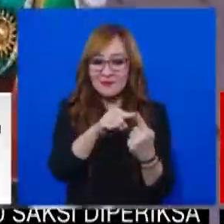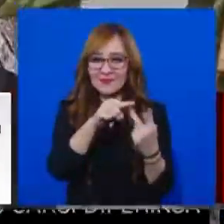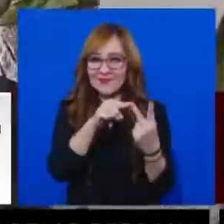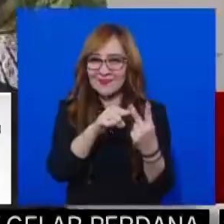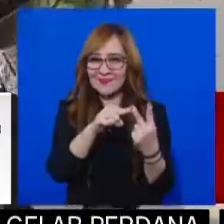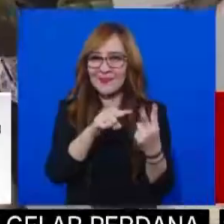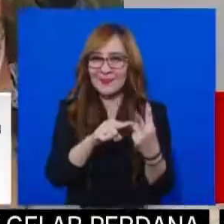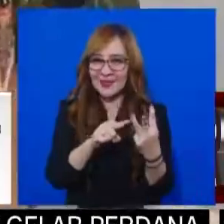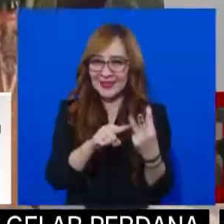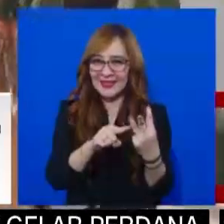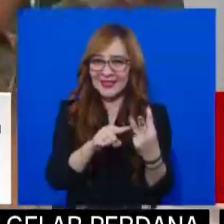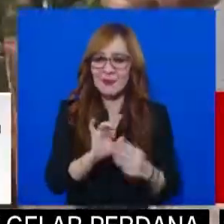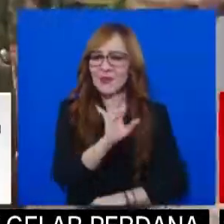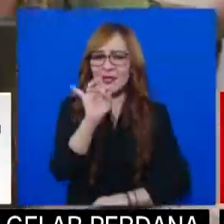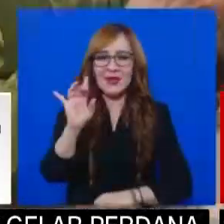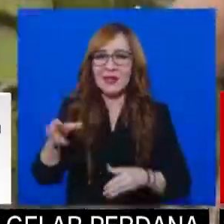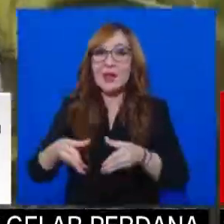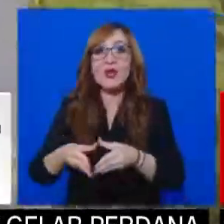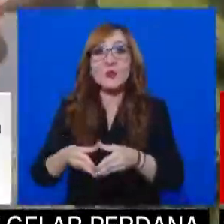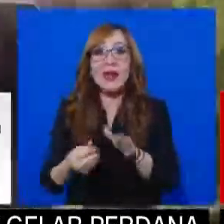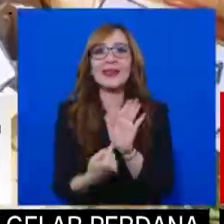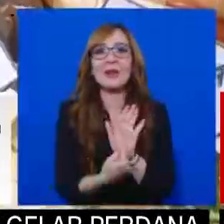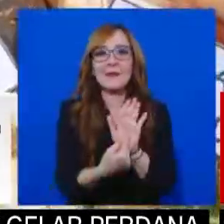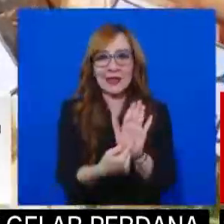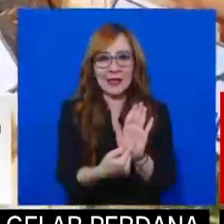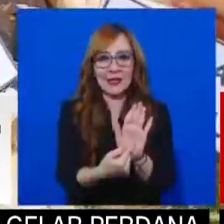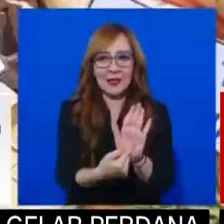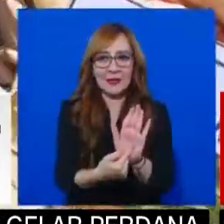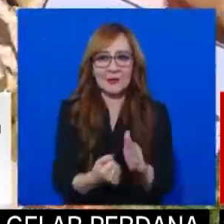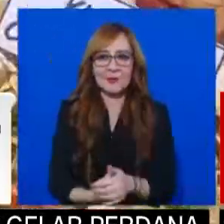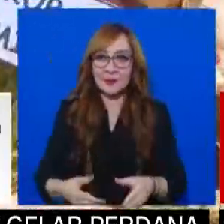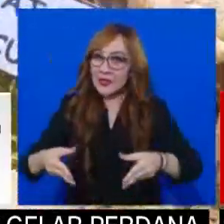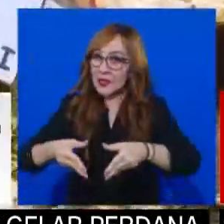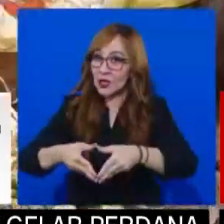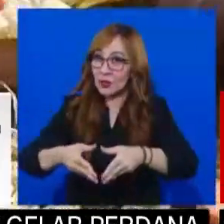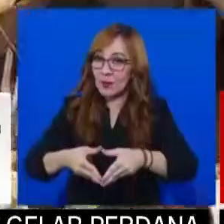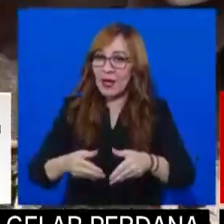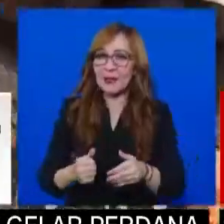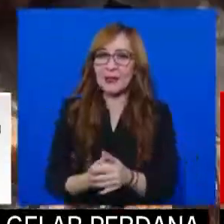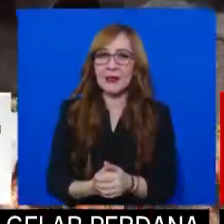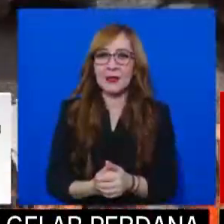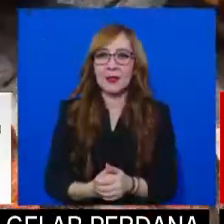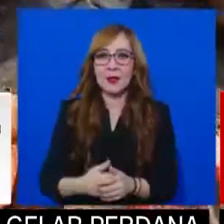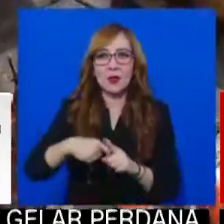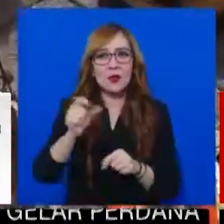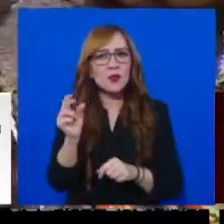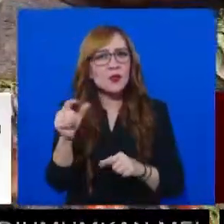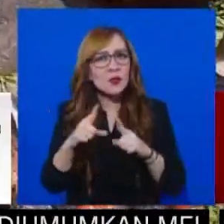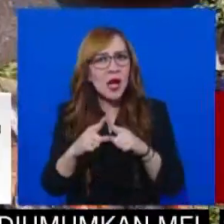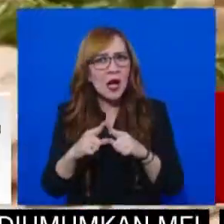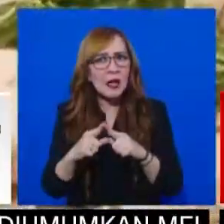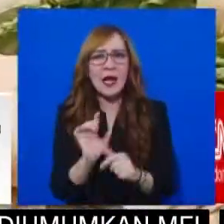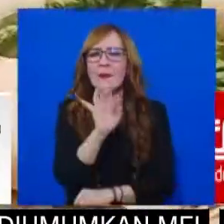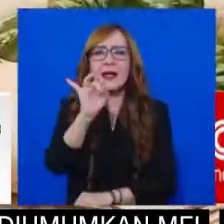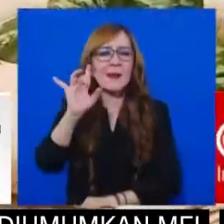jidor. Berbagai jenis ketupat dipamerkan dalam festival kali ini. Di antaranya ketupat jekikrek, ketupat kura-kura, ketupat lanang, dan